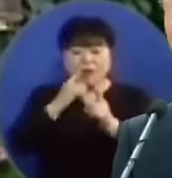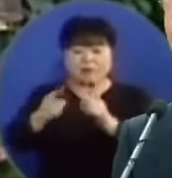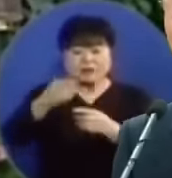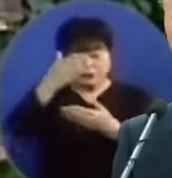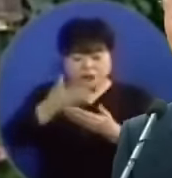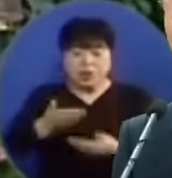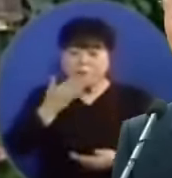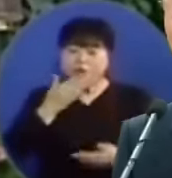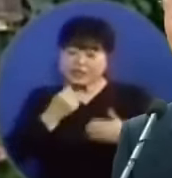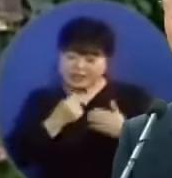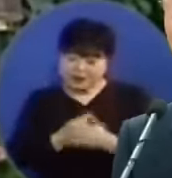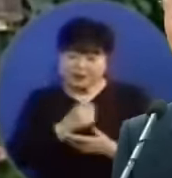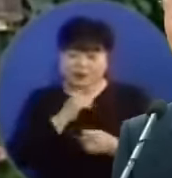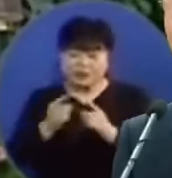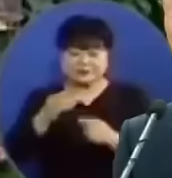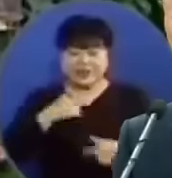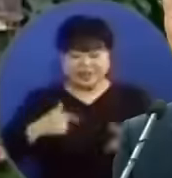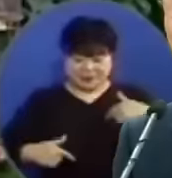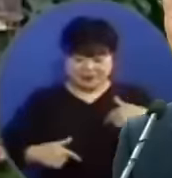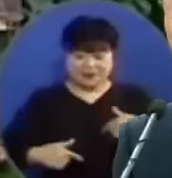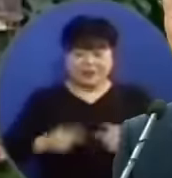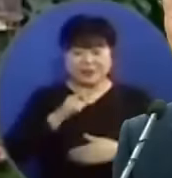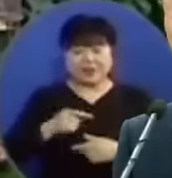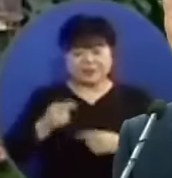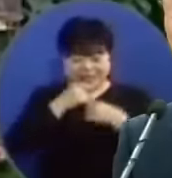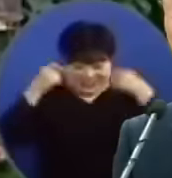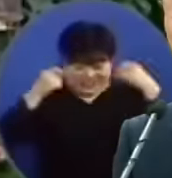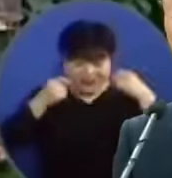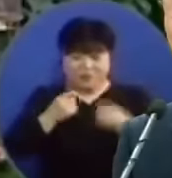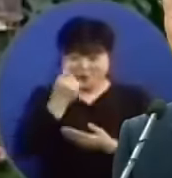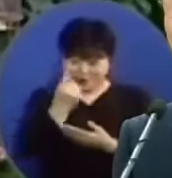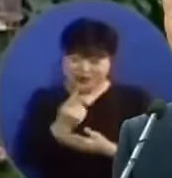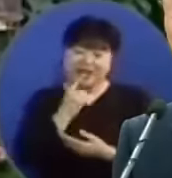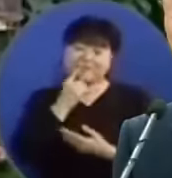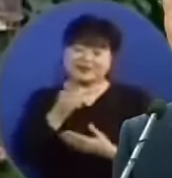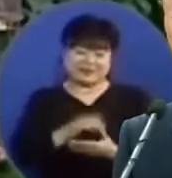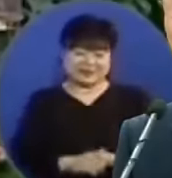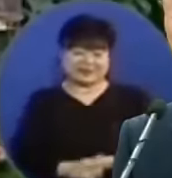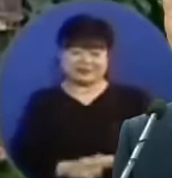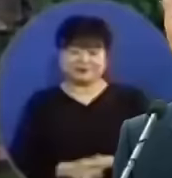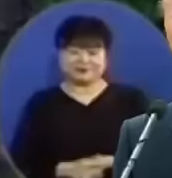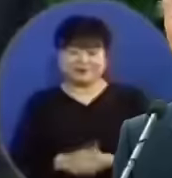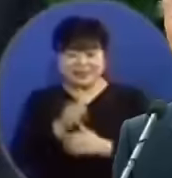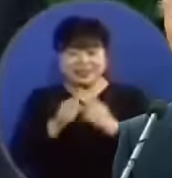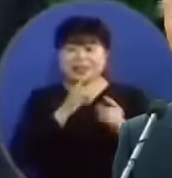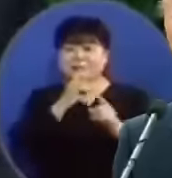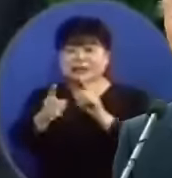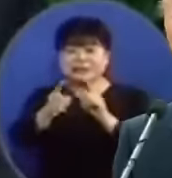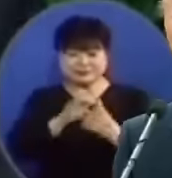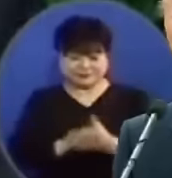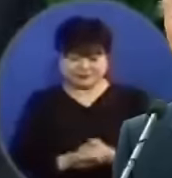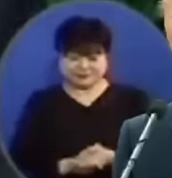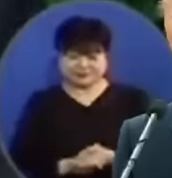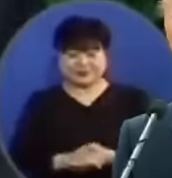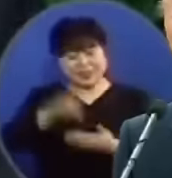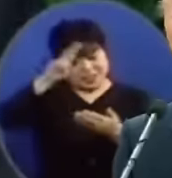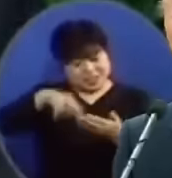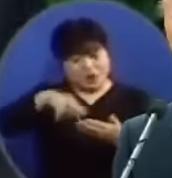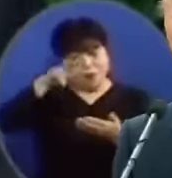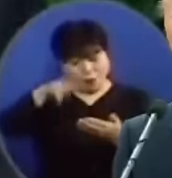말씀을 얻어먹었사오니 주의 말씀은 내게 기쁨과 내 마음의 즐거움입니다. 하나님 말씀을 우리가